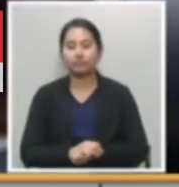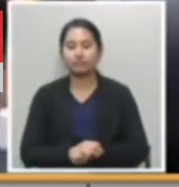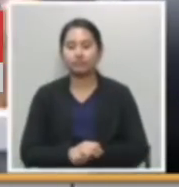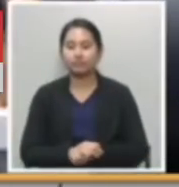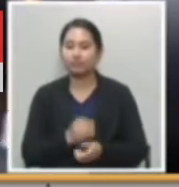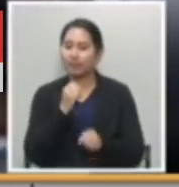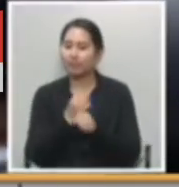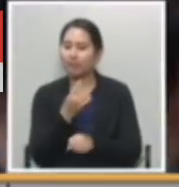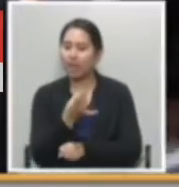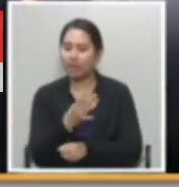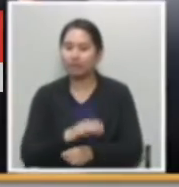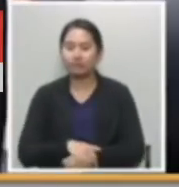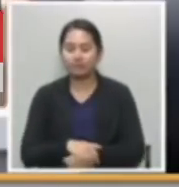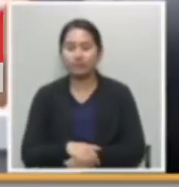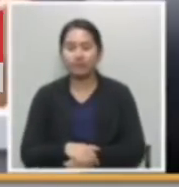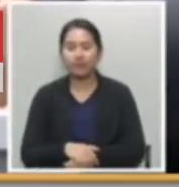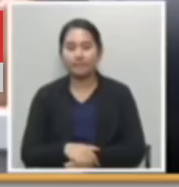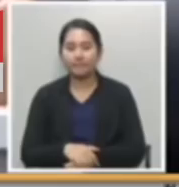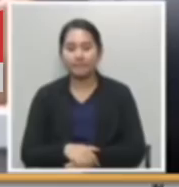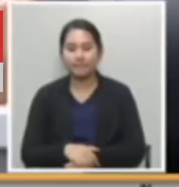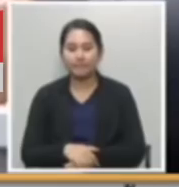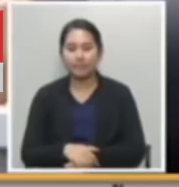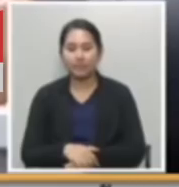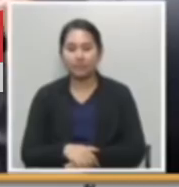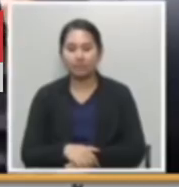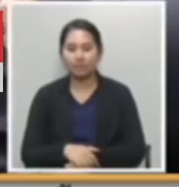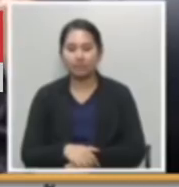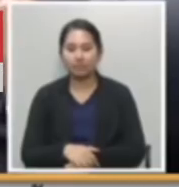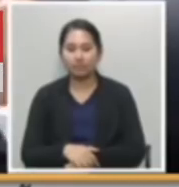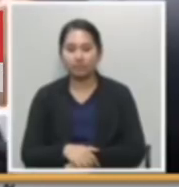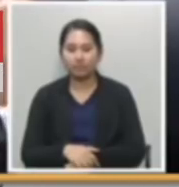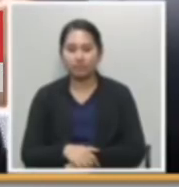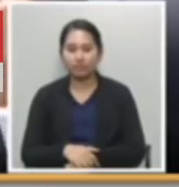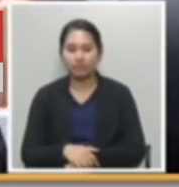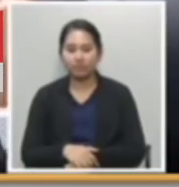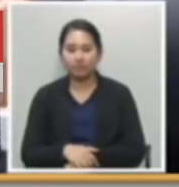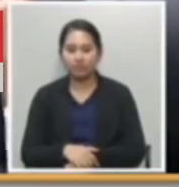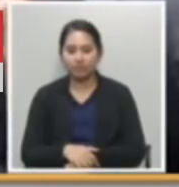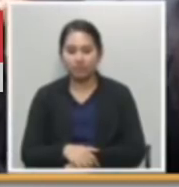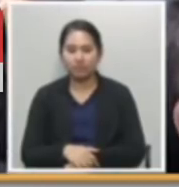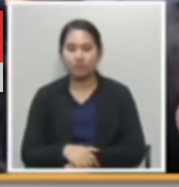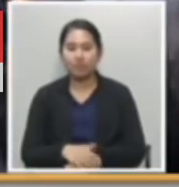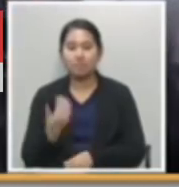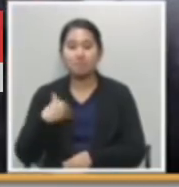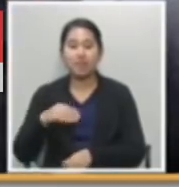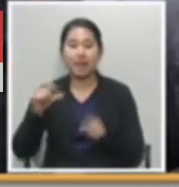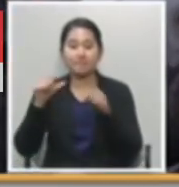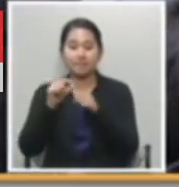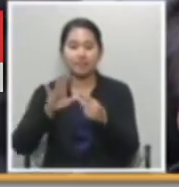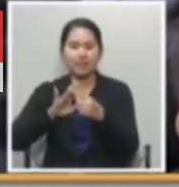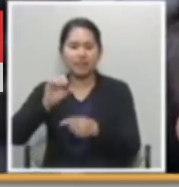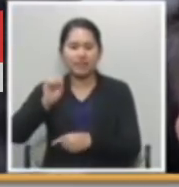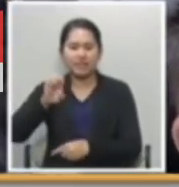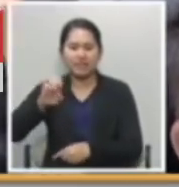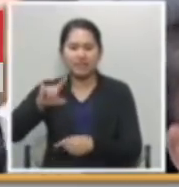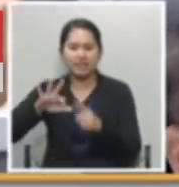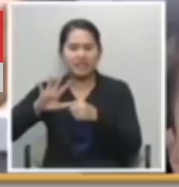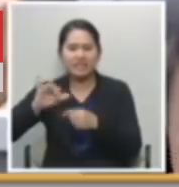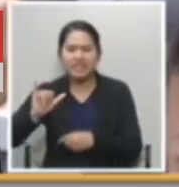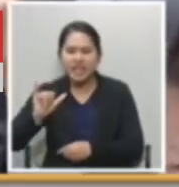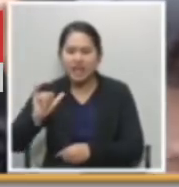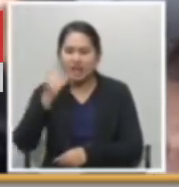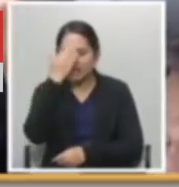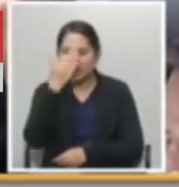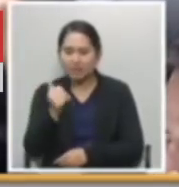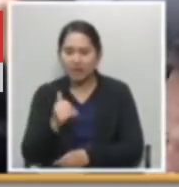ไรปรากฏว่าไงครับมีคนเรียกชายท่านนี้ว่าเสียเฮ้ยผมบอกว่าทำไมเรียกเสียเฮ้ยเขาต้องเป็นเสียเพ